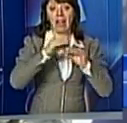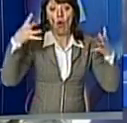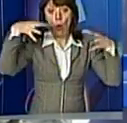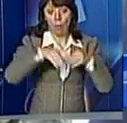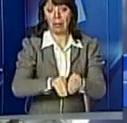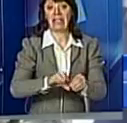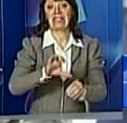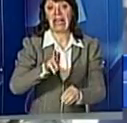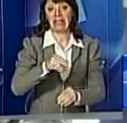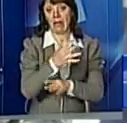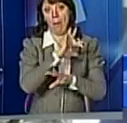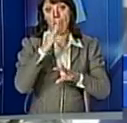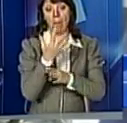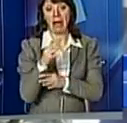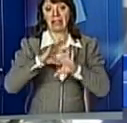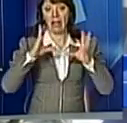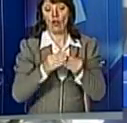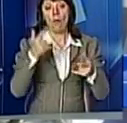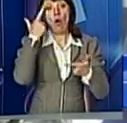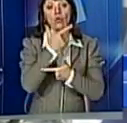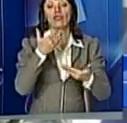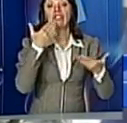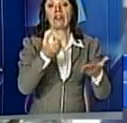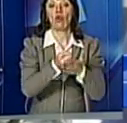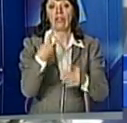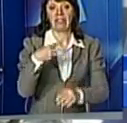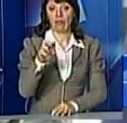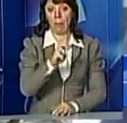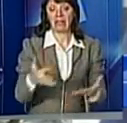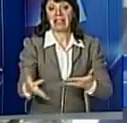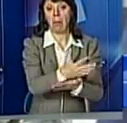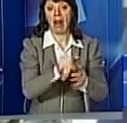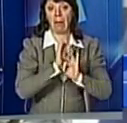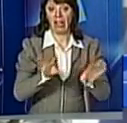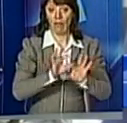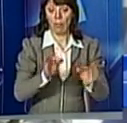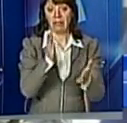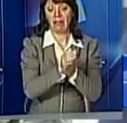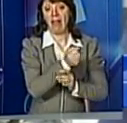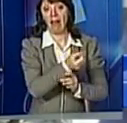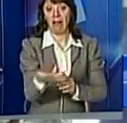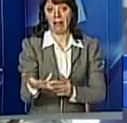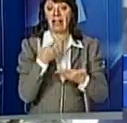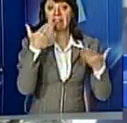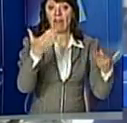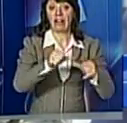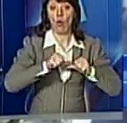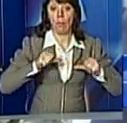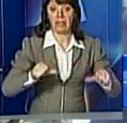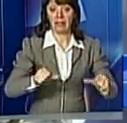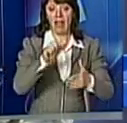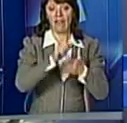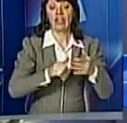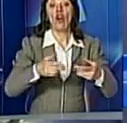срівського парку загалом оголошене відповідне звернення до 20 березня Ми збираємо інформації є вже ряд до нас звернень комісію від